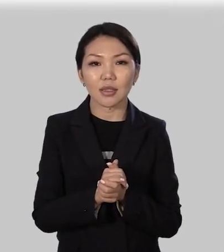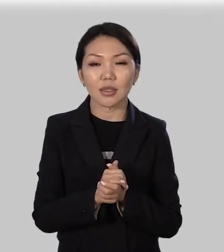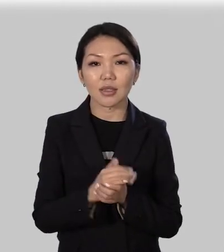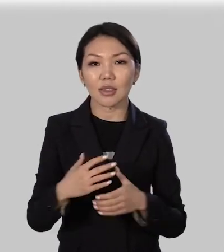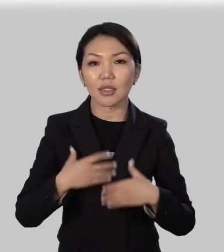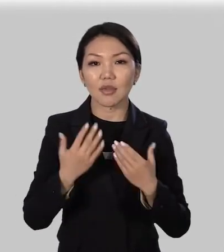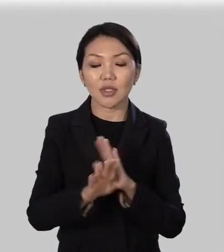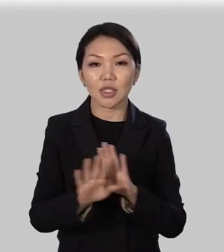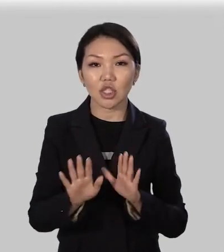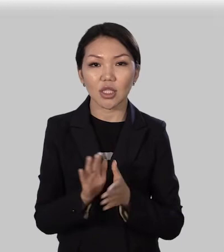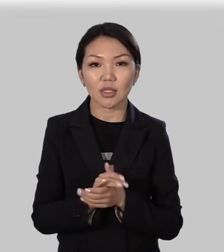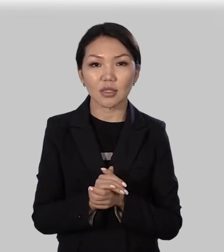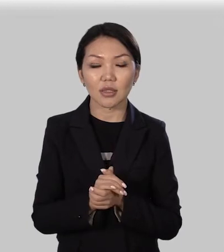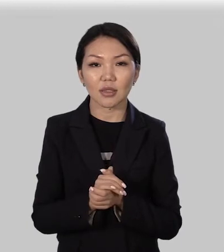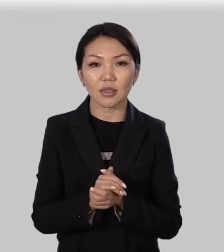стоял рядом.